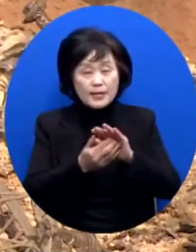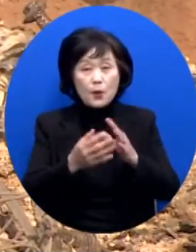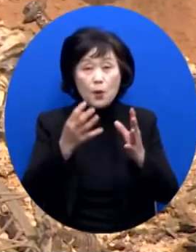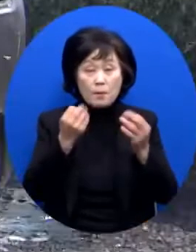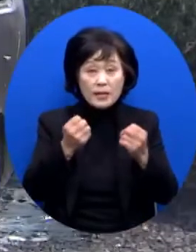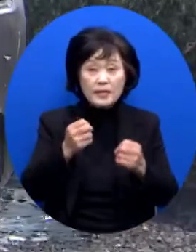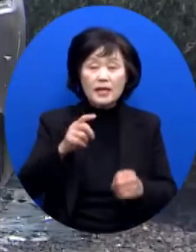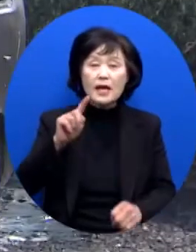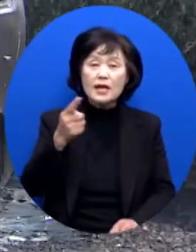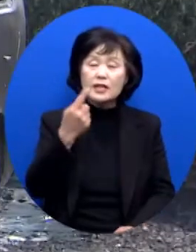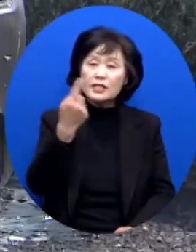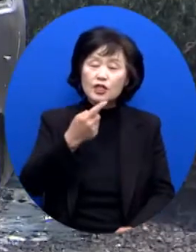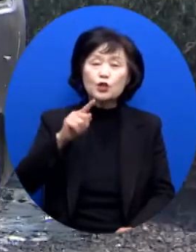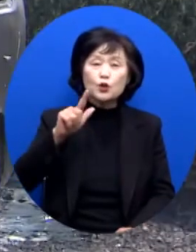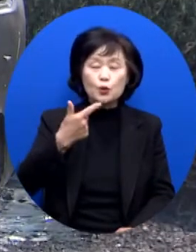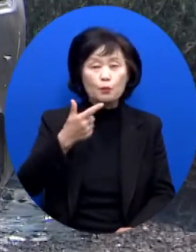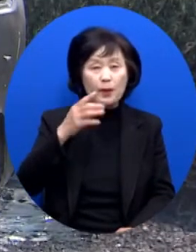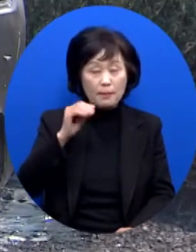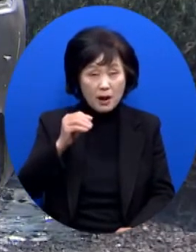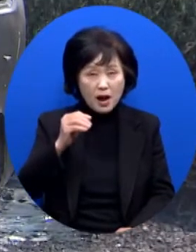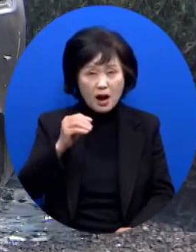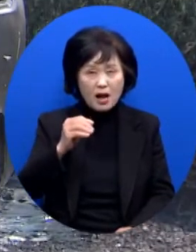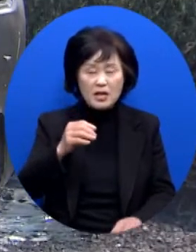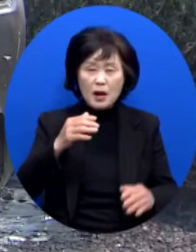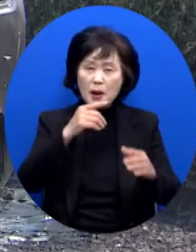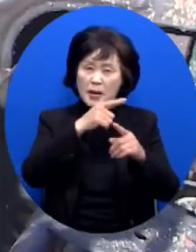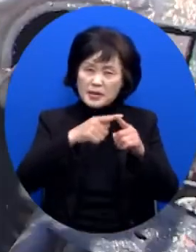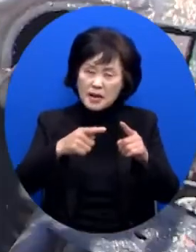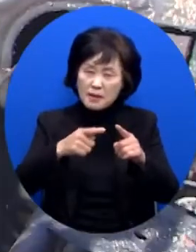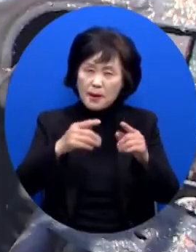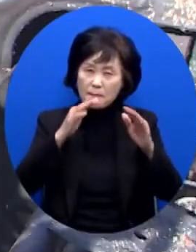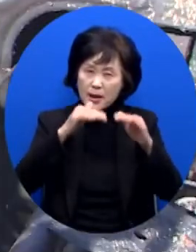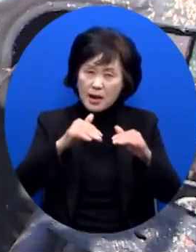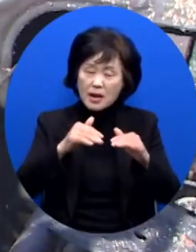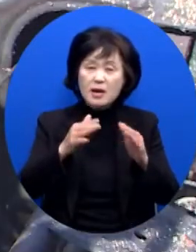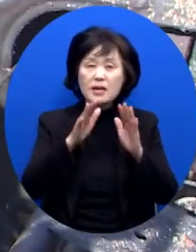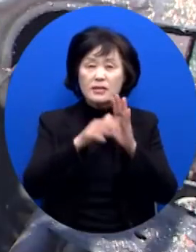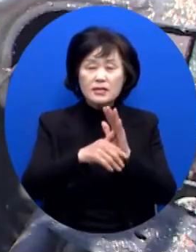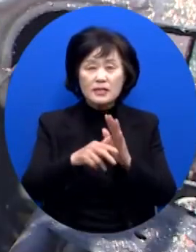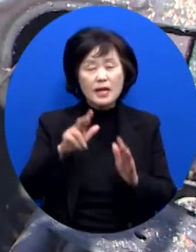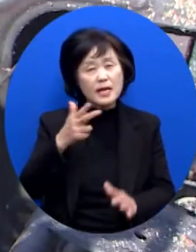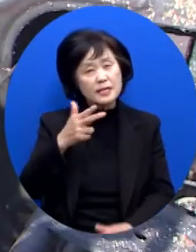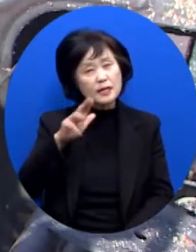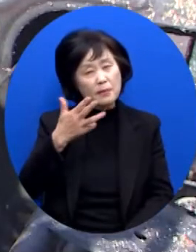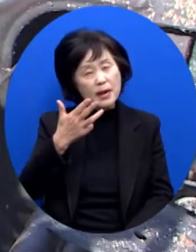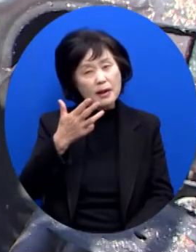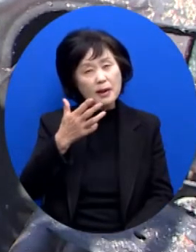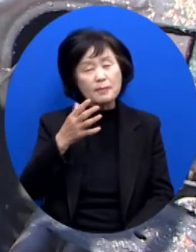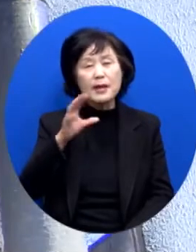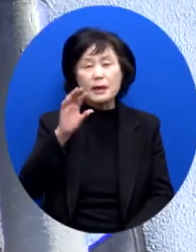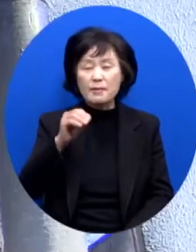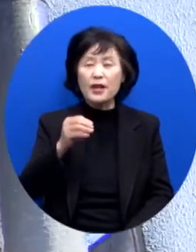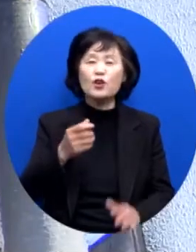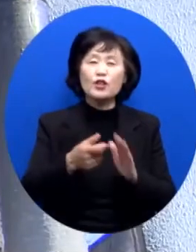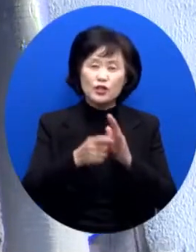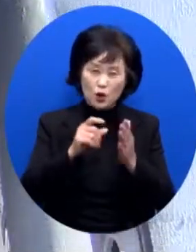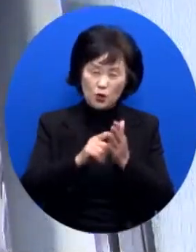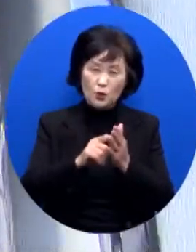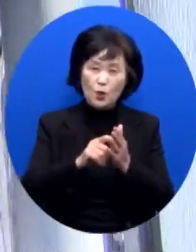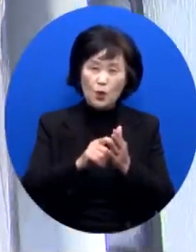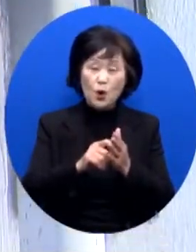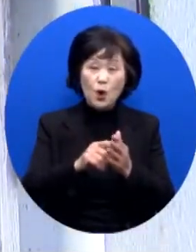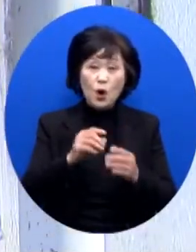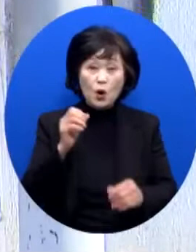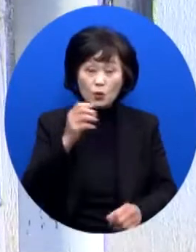파손시 700 에서 800만 원에 불과합니다 과거 원삼 풀 발생시 성금 모금과 정부보조금을 동안 추가